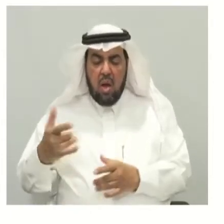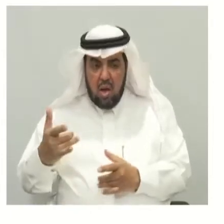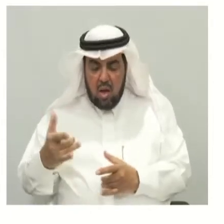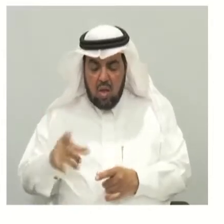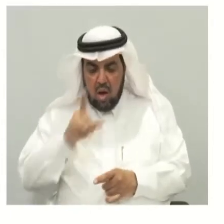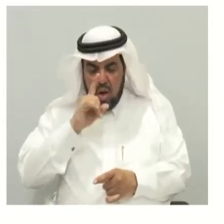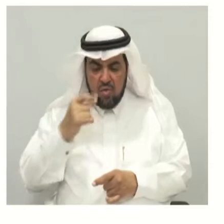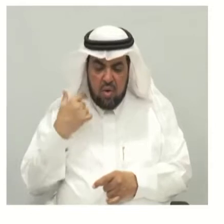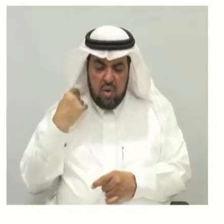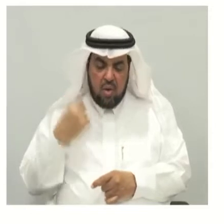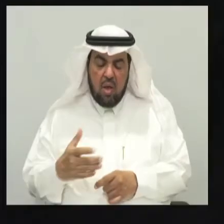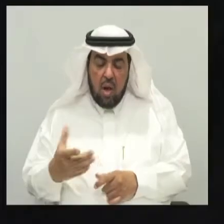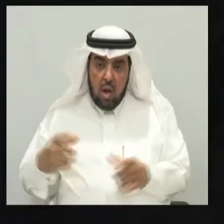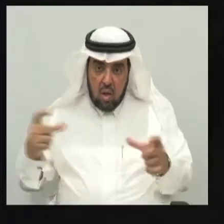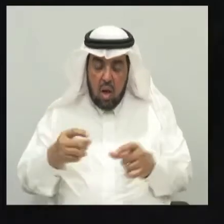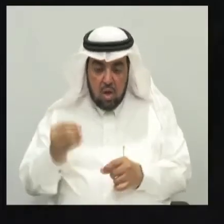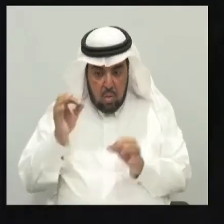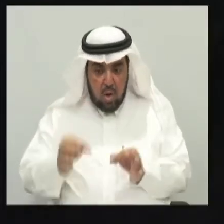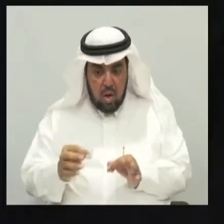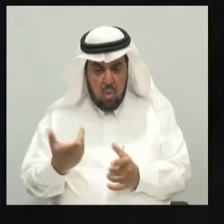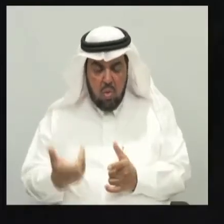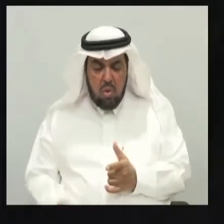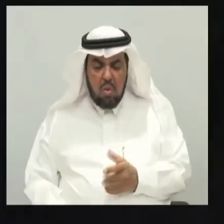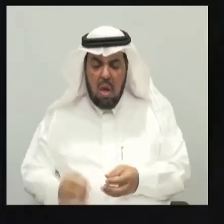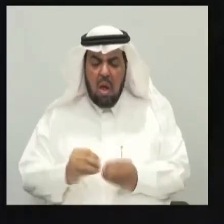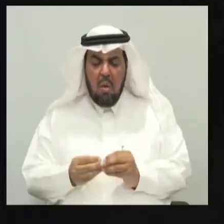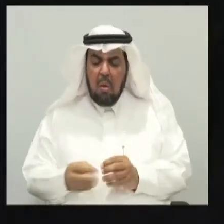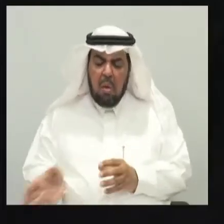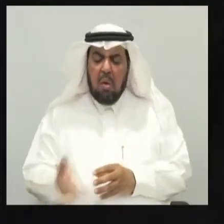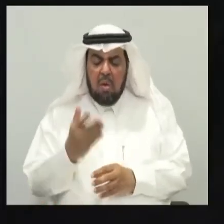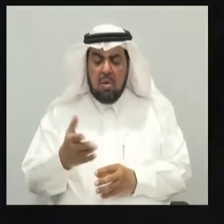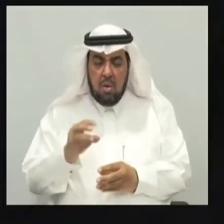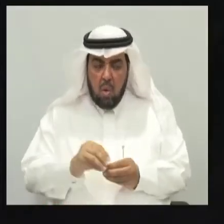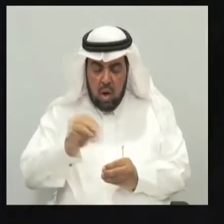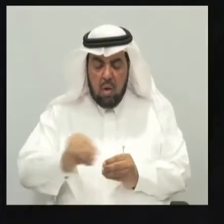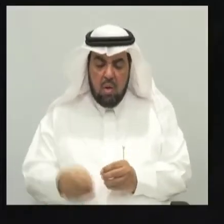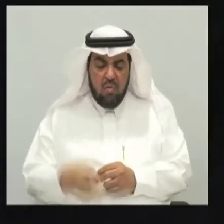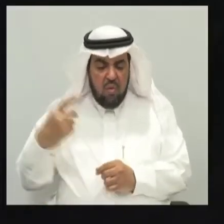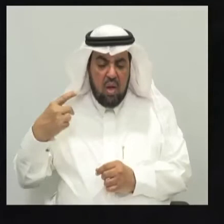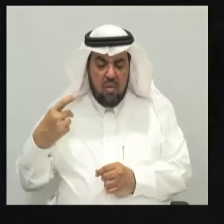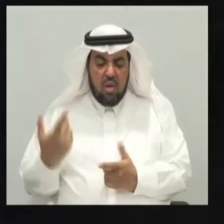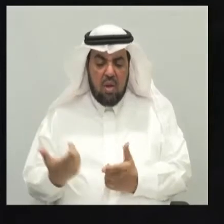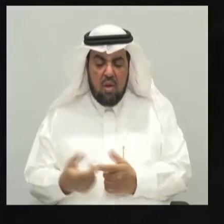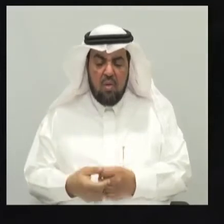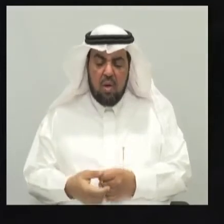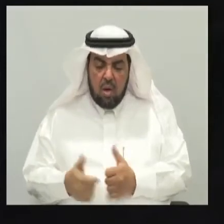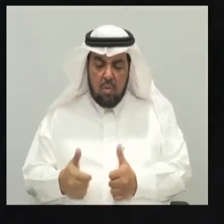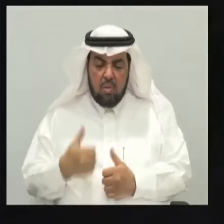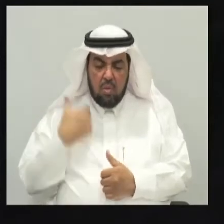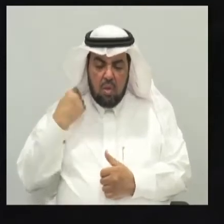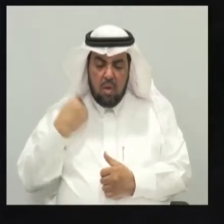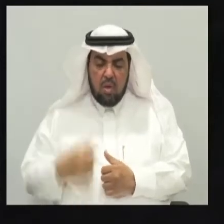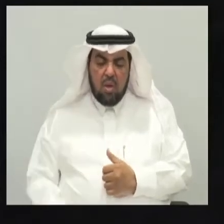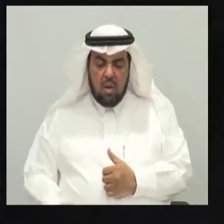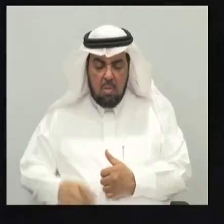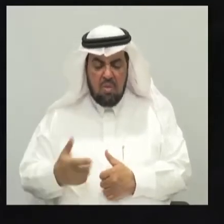الأصفر، هل لها دلالة معينة أم هي ألوان اعتباطية وضعت؟ فكر معي قليلا. نعم رائعين، لا توجد